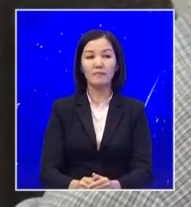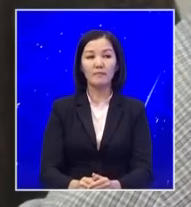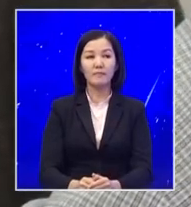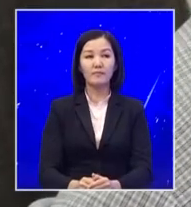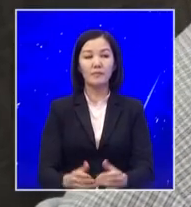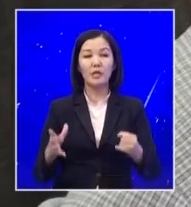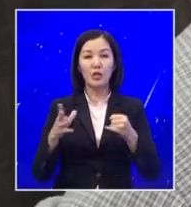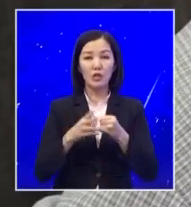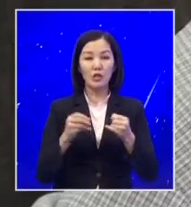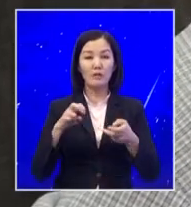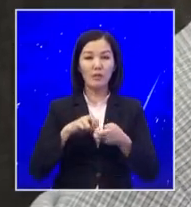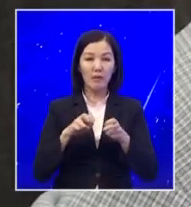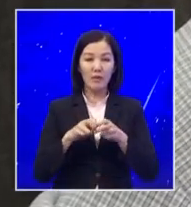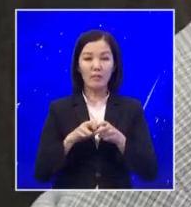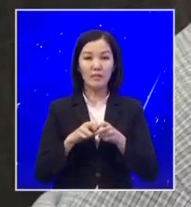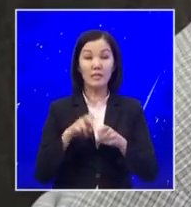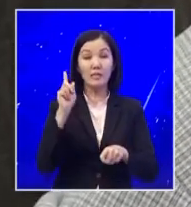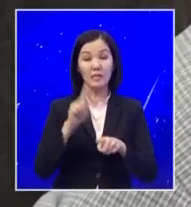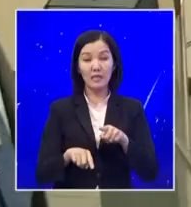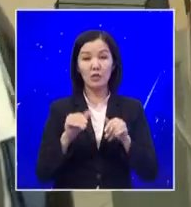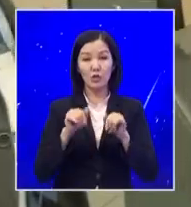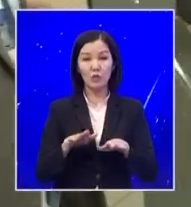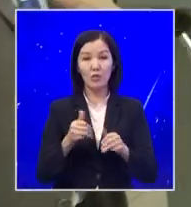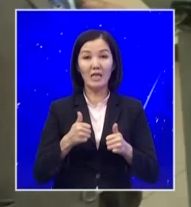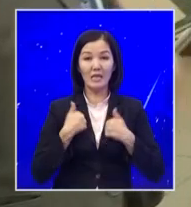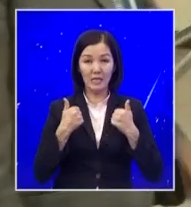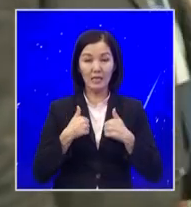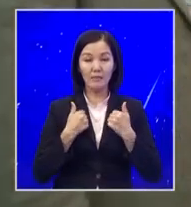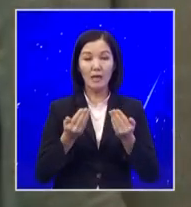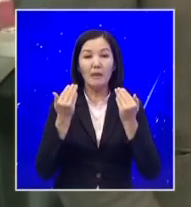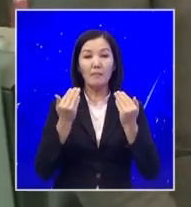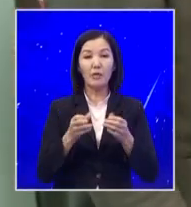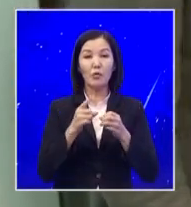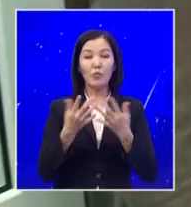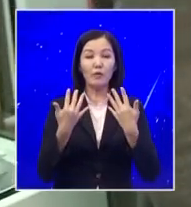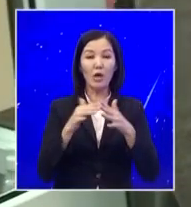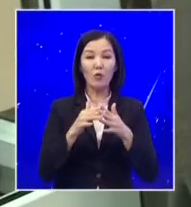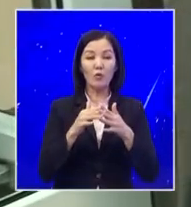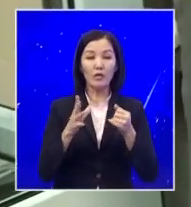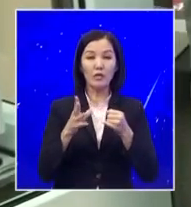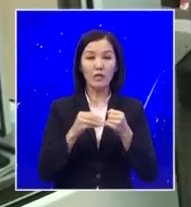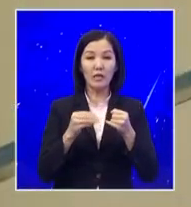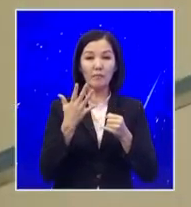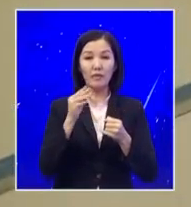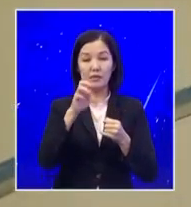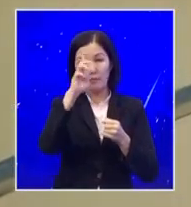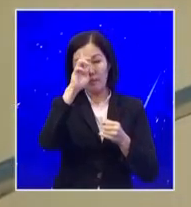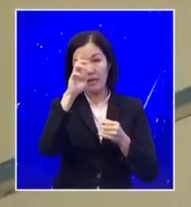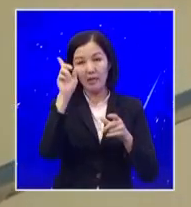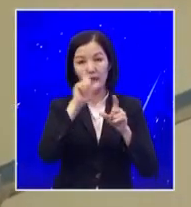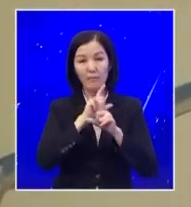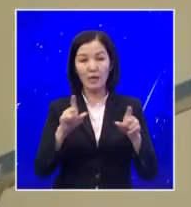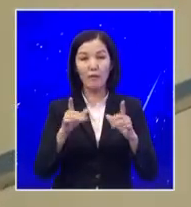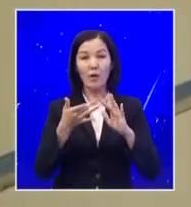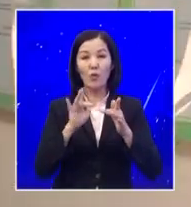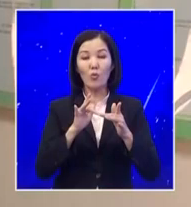мәселесін жоғарыда шешіп беруге тырысамыз. Бүгінде өңірдегі 11 ауылдық округте және 5 мемлекеттік мекемеде